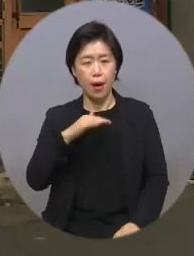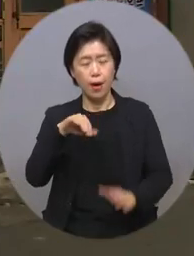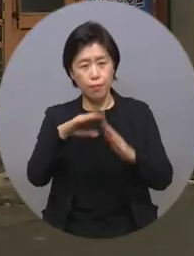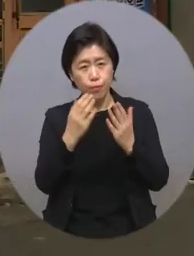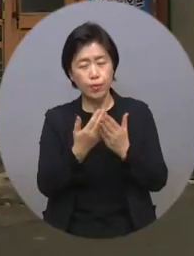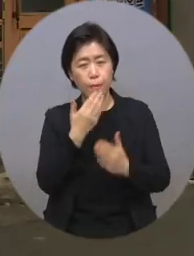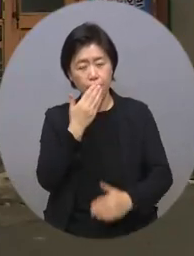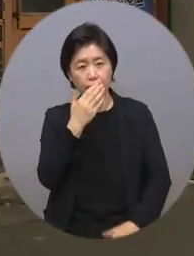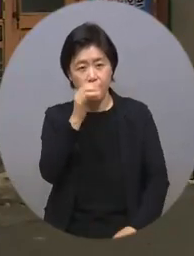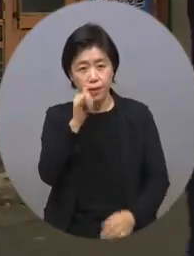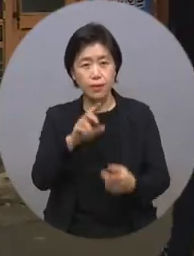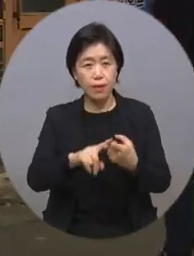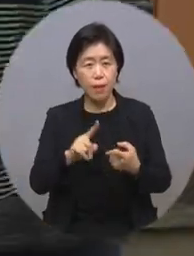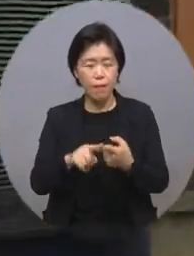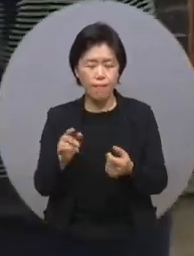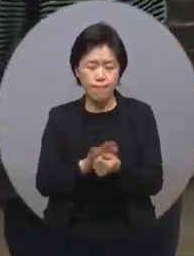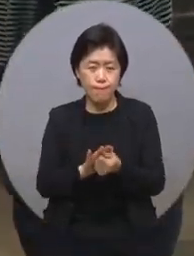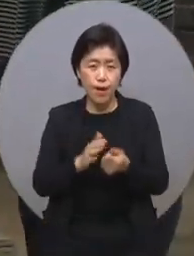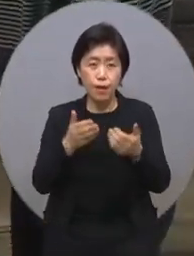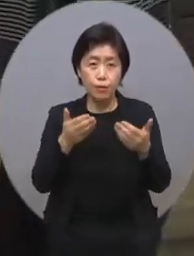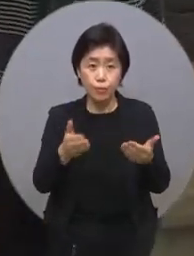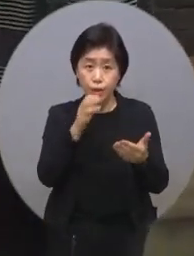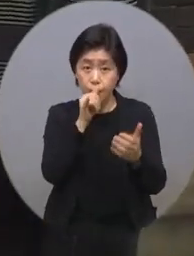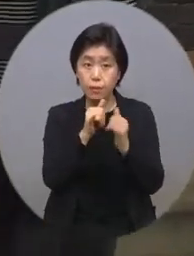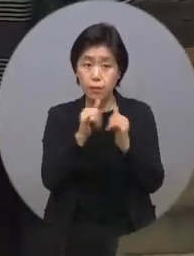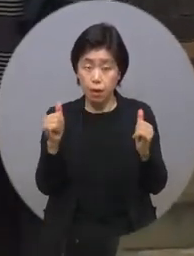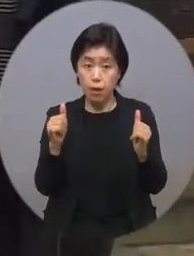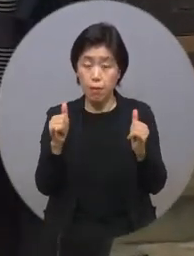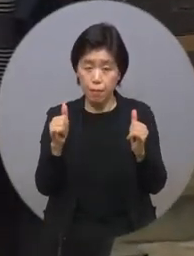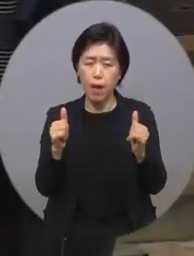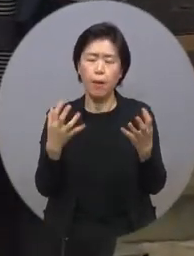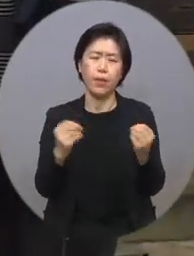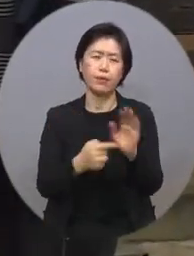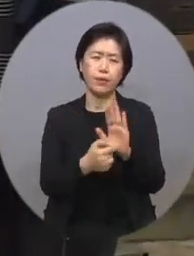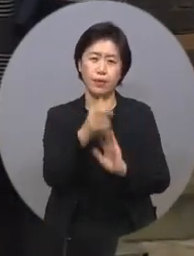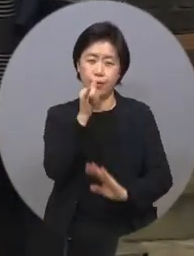봉사자들의 따뜻한 손길이 곳곳에서 이어지고 있습니다